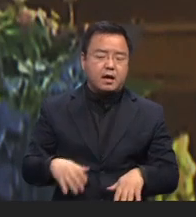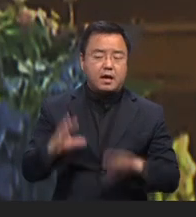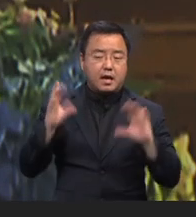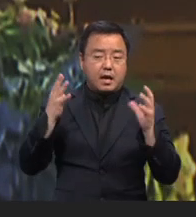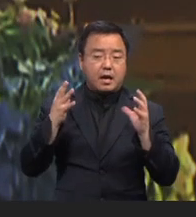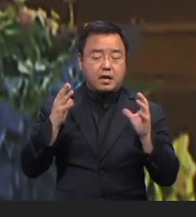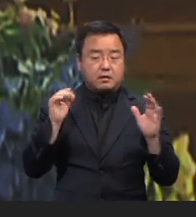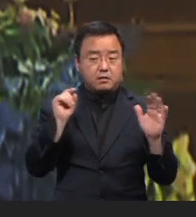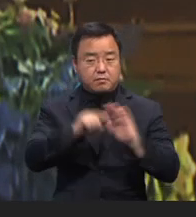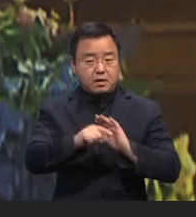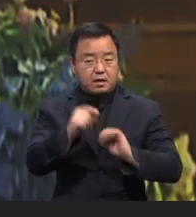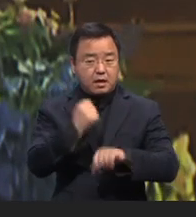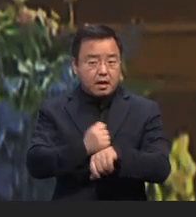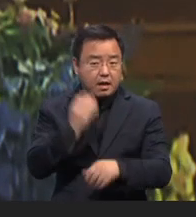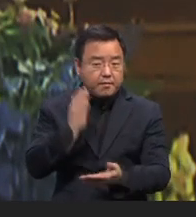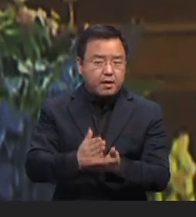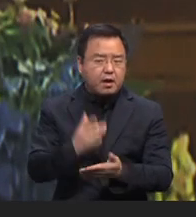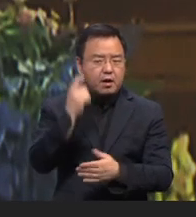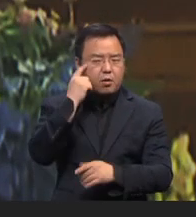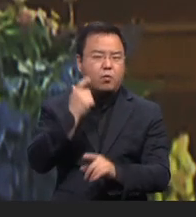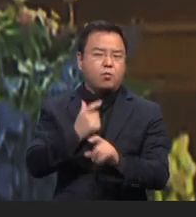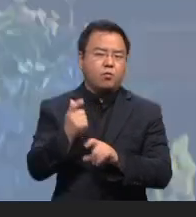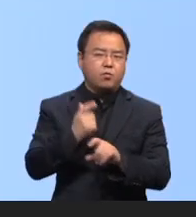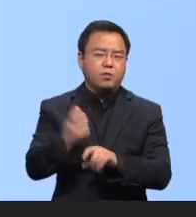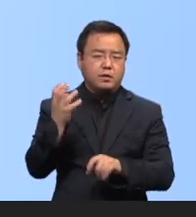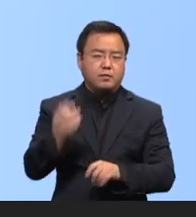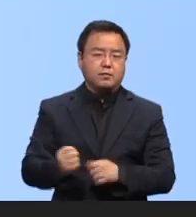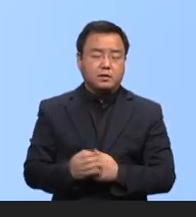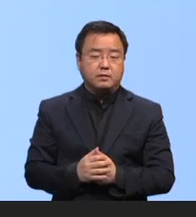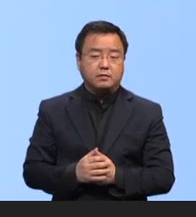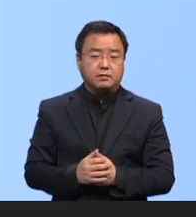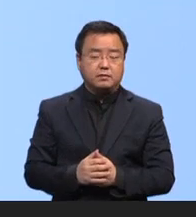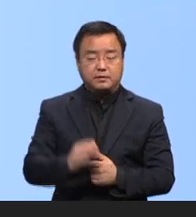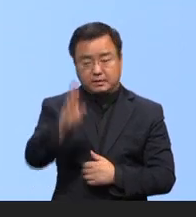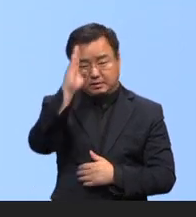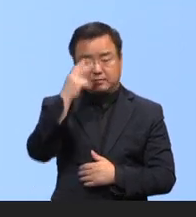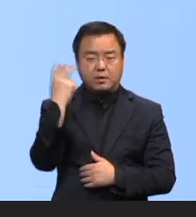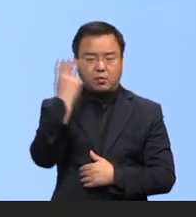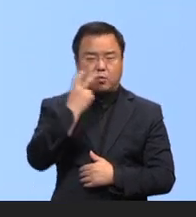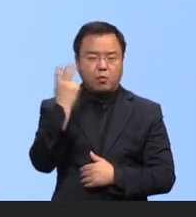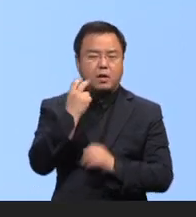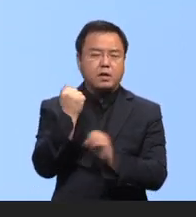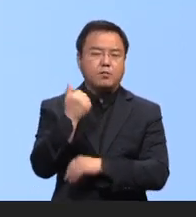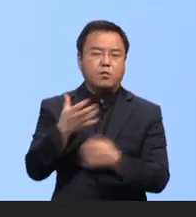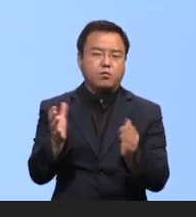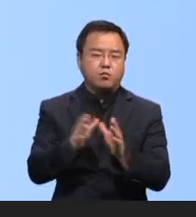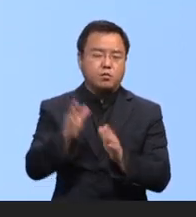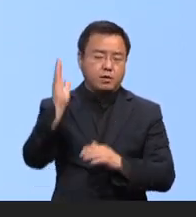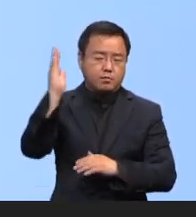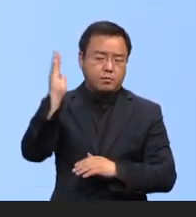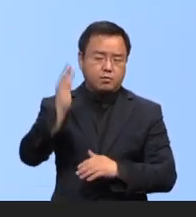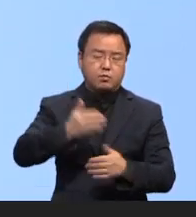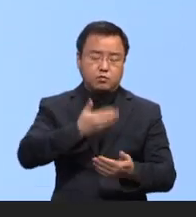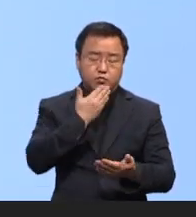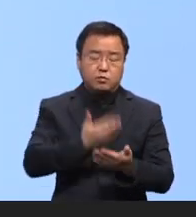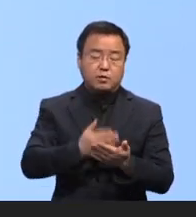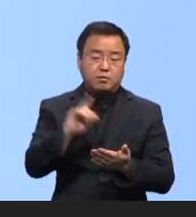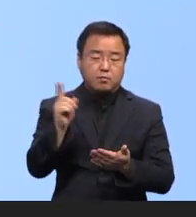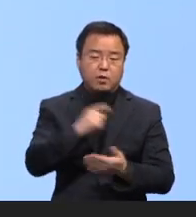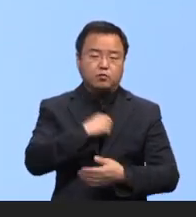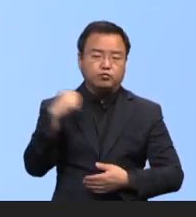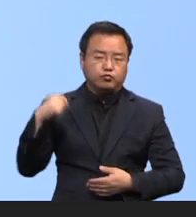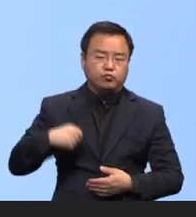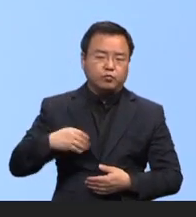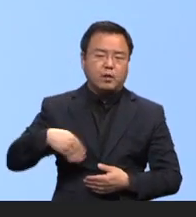가야할까 걱정하는 부모들이 많은 것 어지 금 질병관리본부가 여러 차례 강조하고 있는 것 중에 또 다른 것 중에 하나가 중국을 다녀 오신